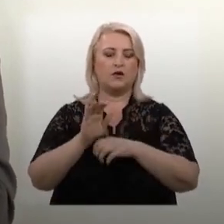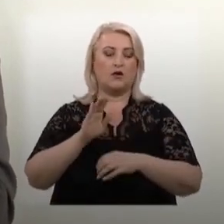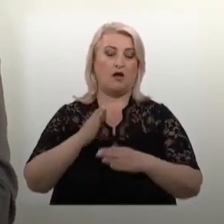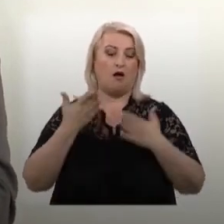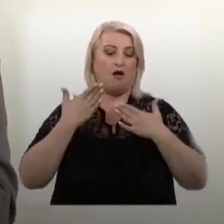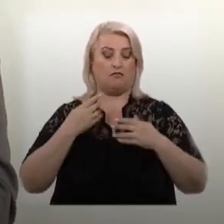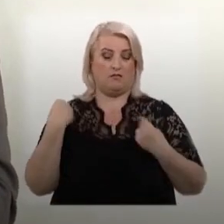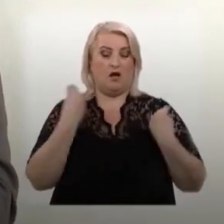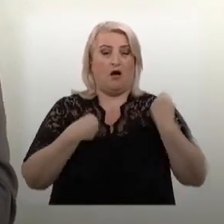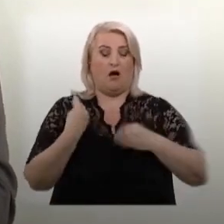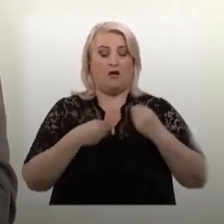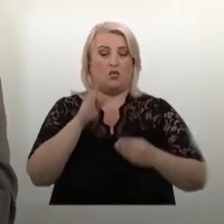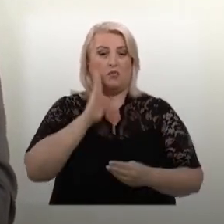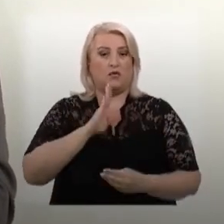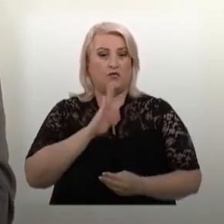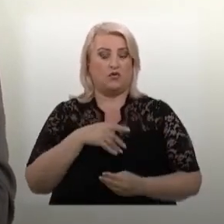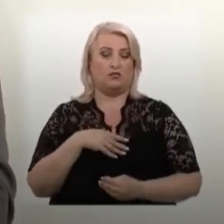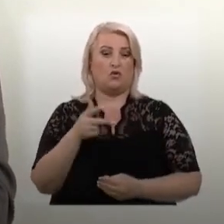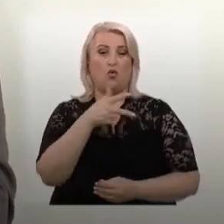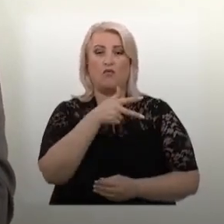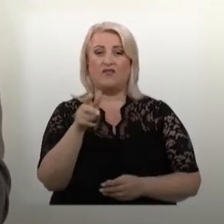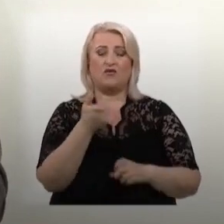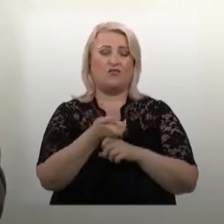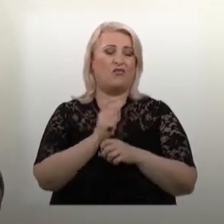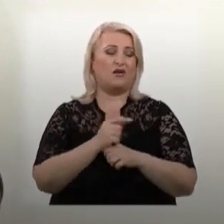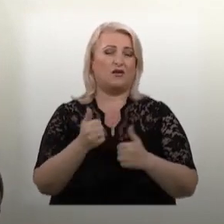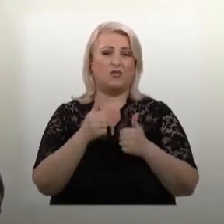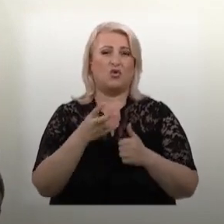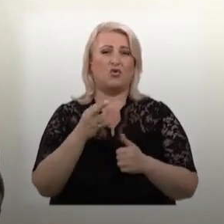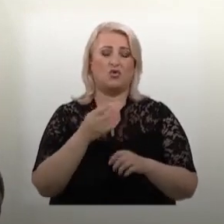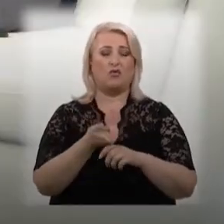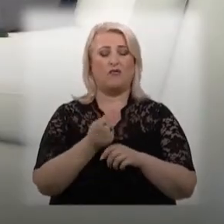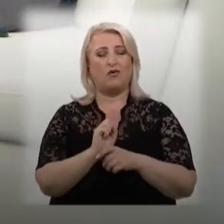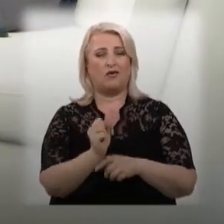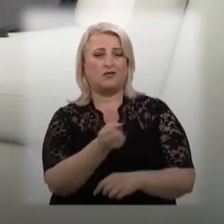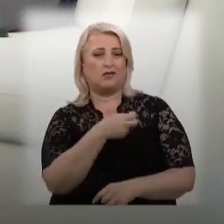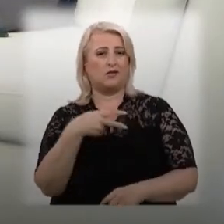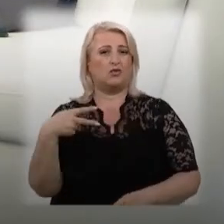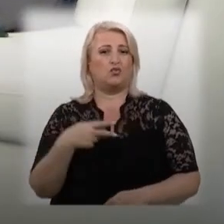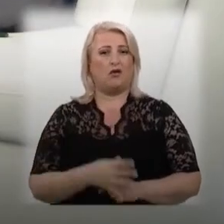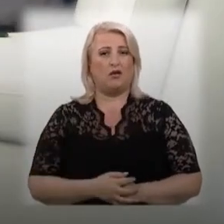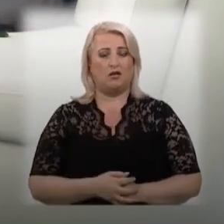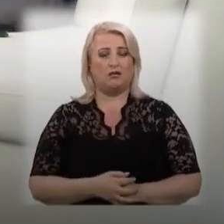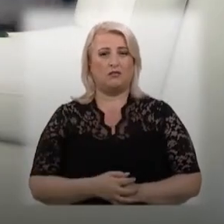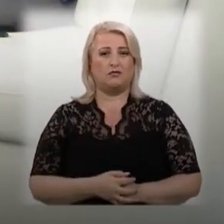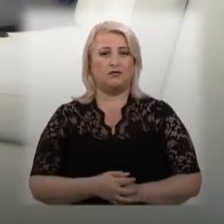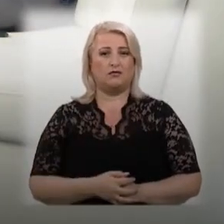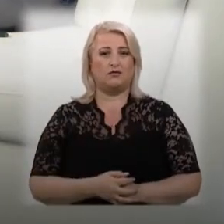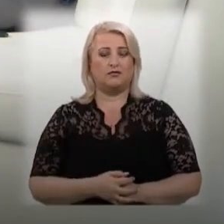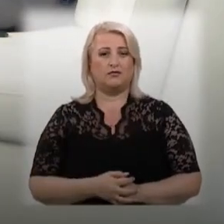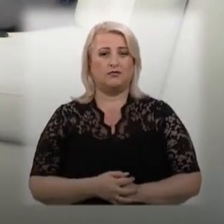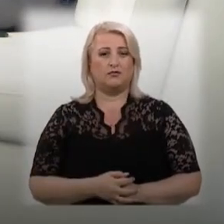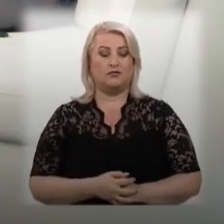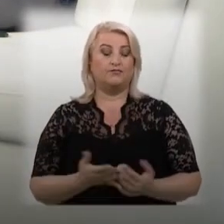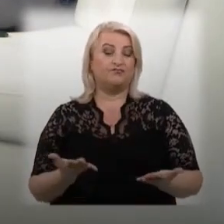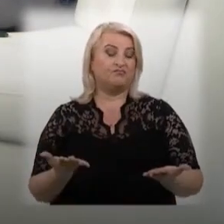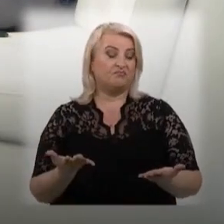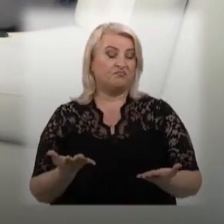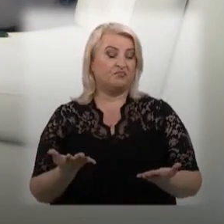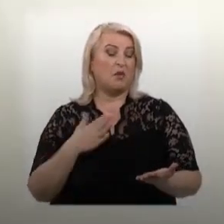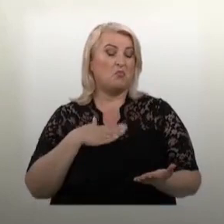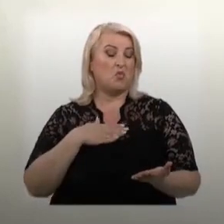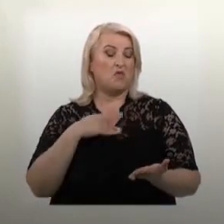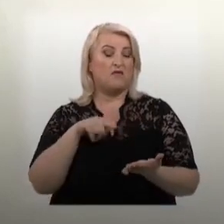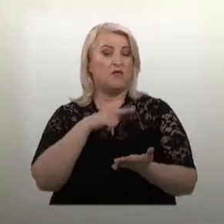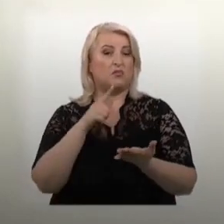o un video este bun doar că foarte sexual adică efort mai putin iata și atunci întrebarea